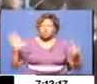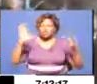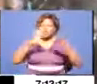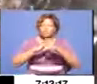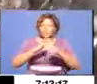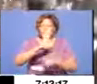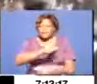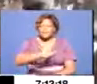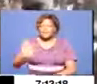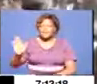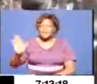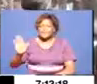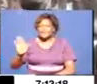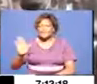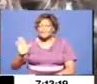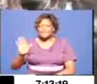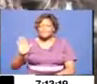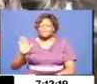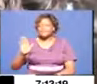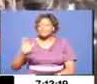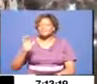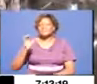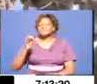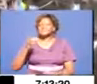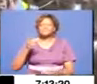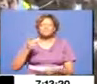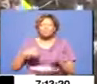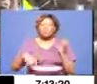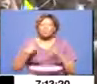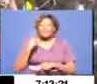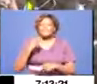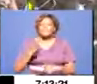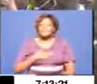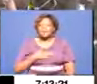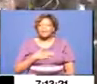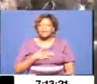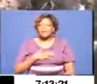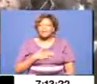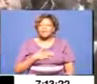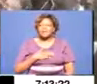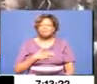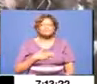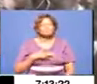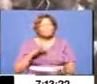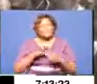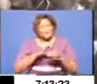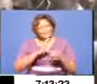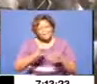ni ushindi, umoja wenu ushindi.